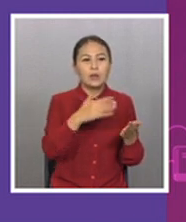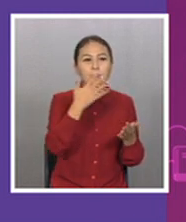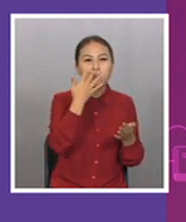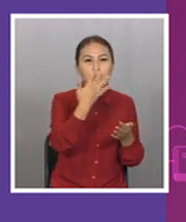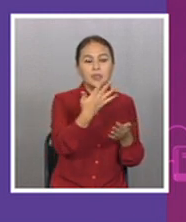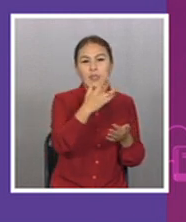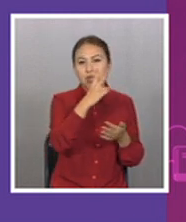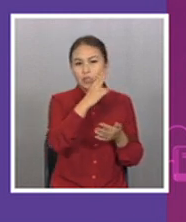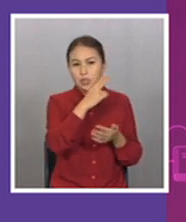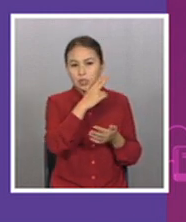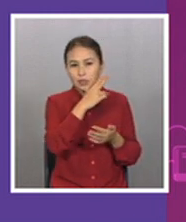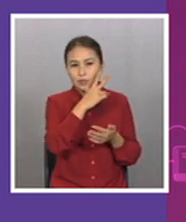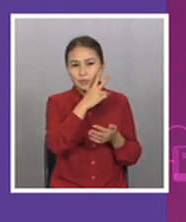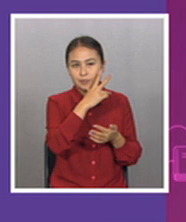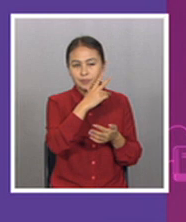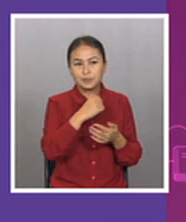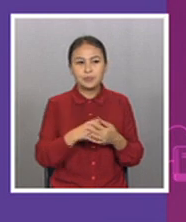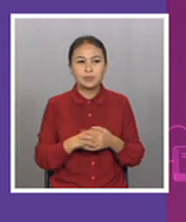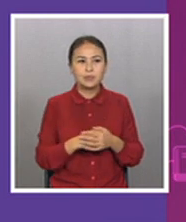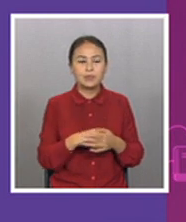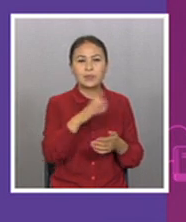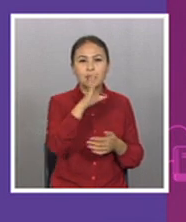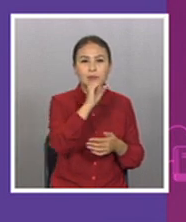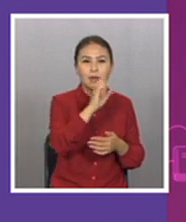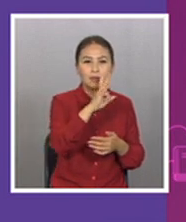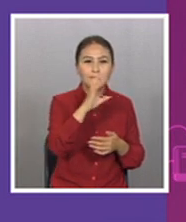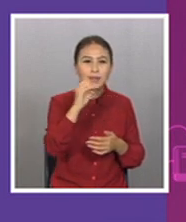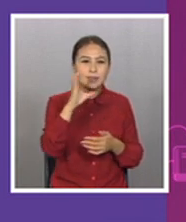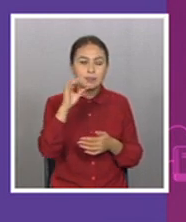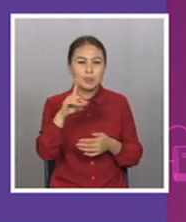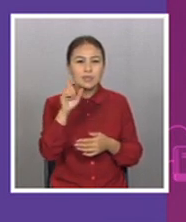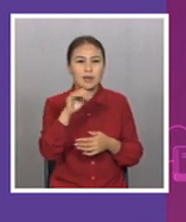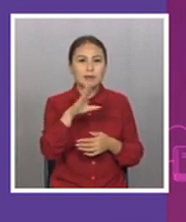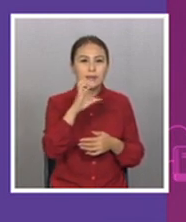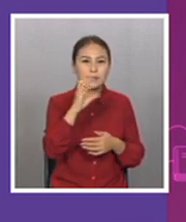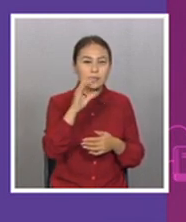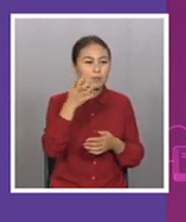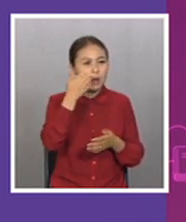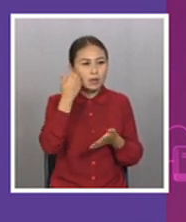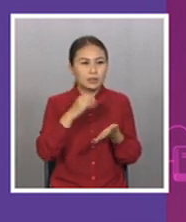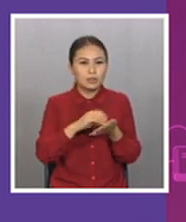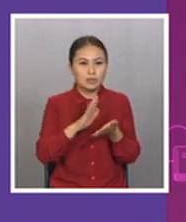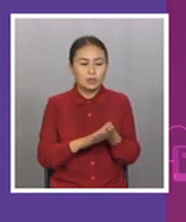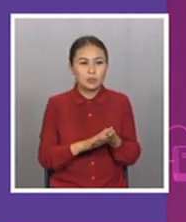Бес ешкі. Сан есімімен зат есімнің тіркесуі арқылы жасалып тұр.